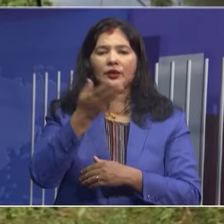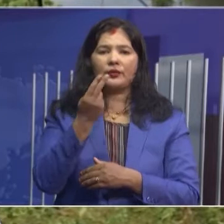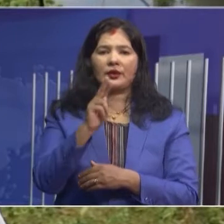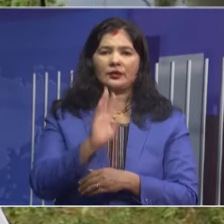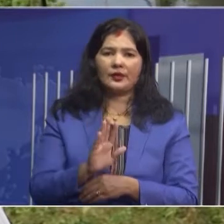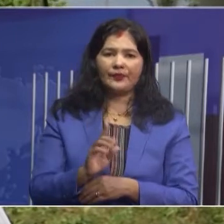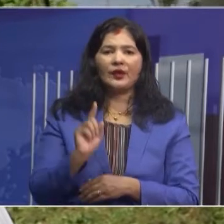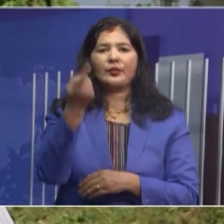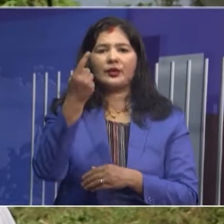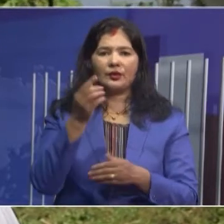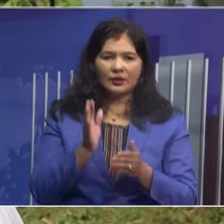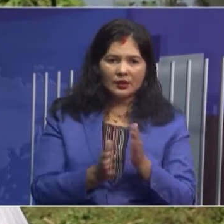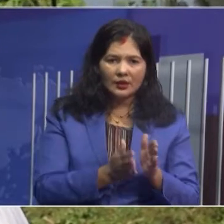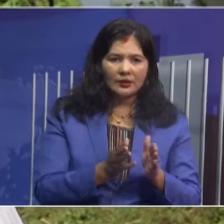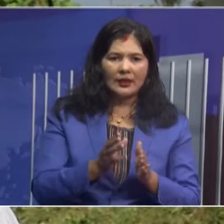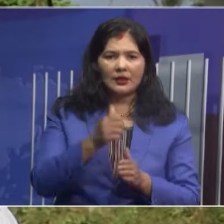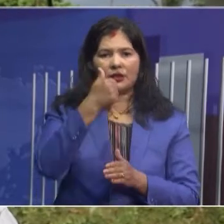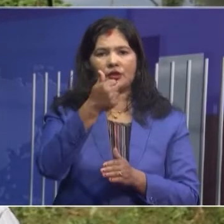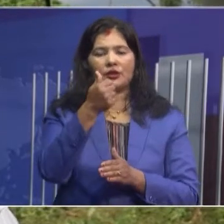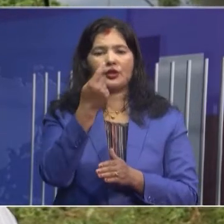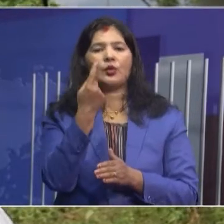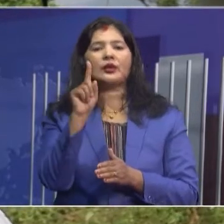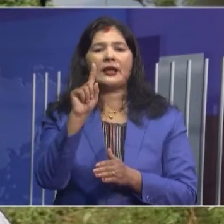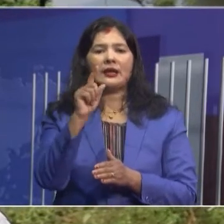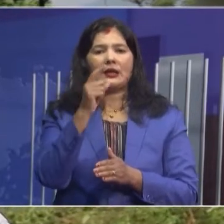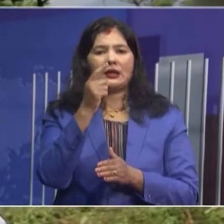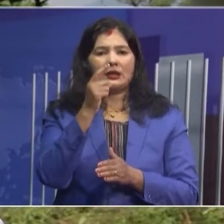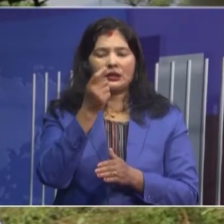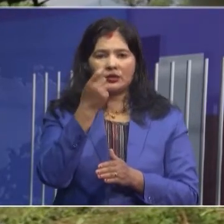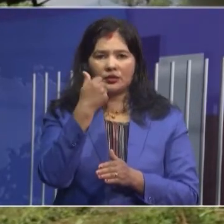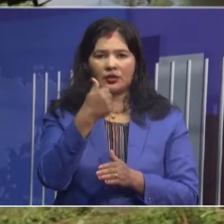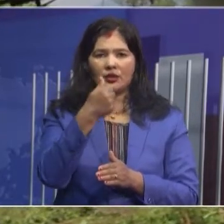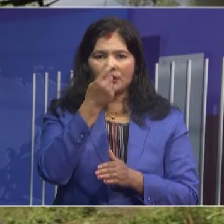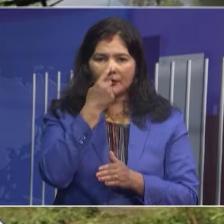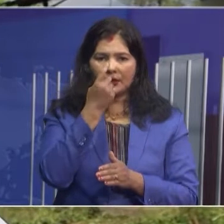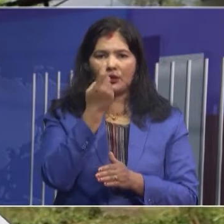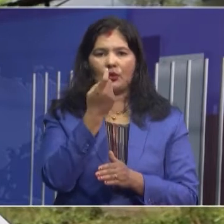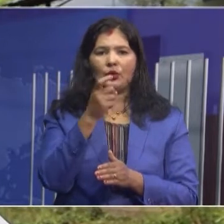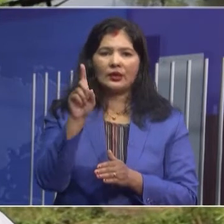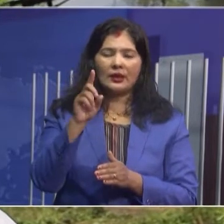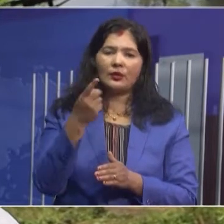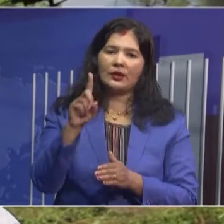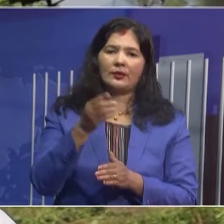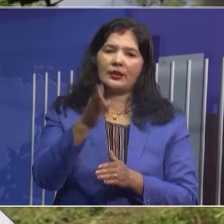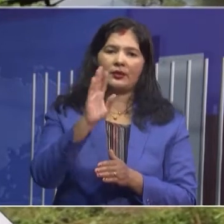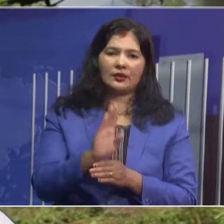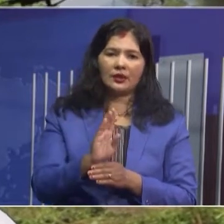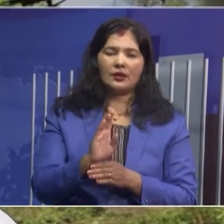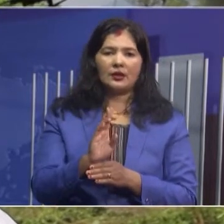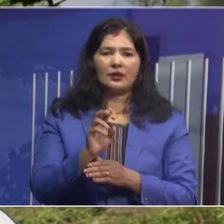प्रथम चरणमा 600 भइसकेको छ। दाङबाट पठाइसके एक गाडी हिजो, अब